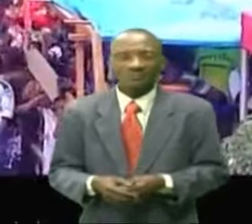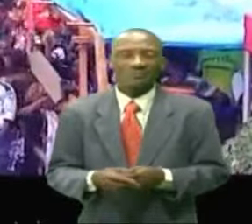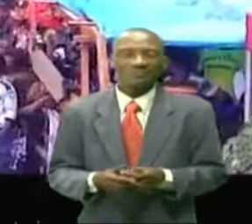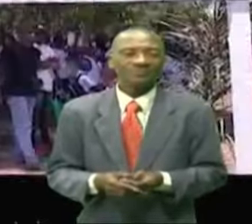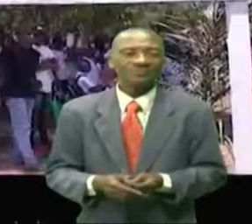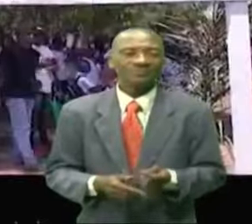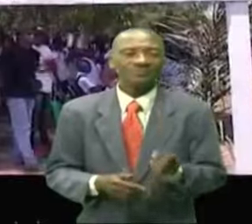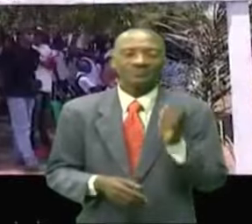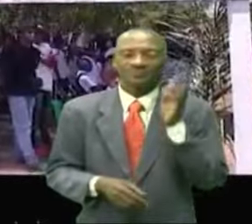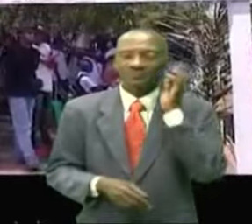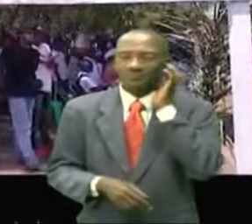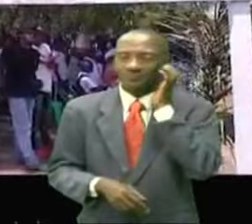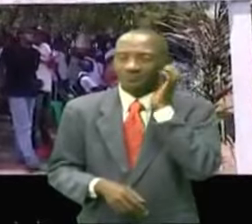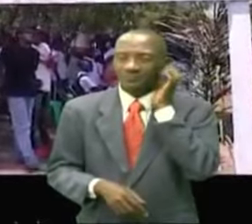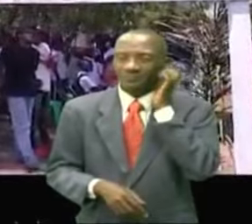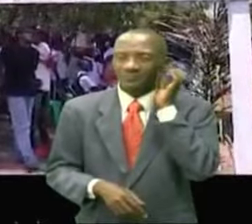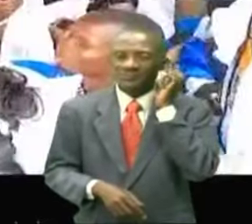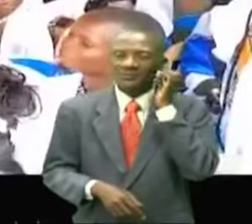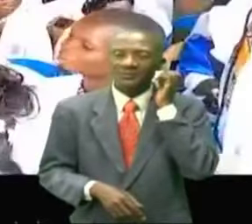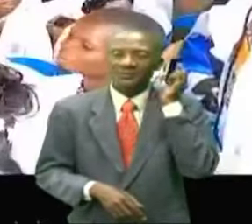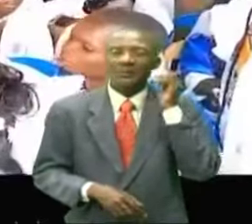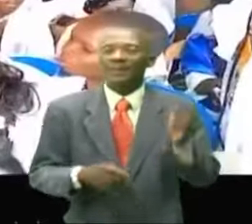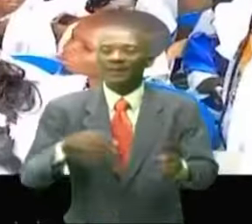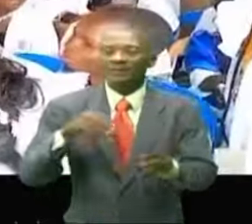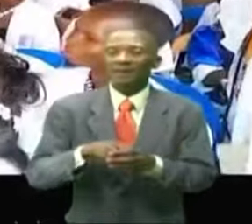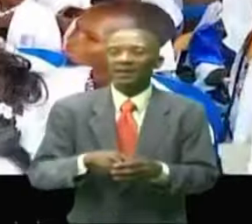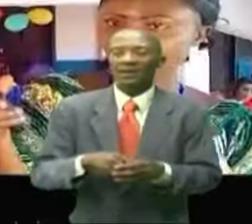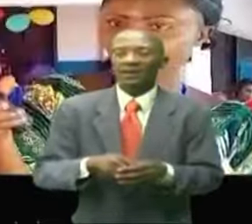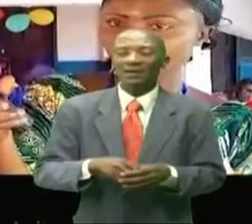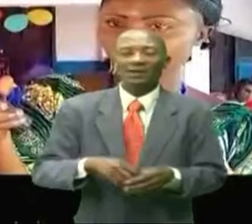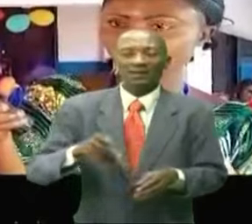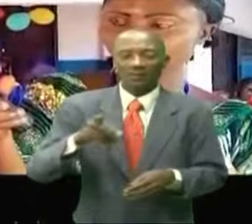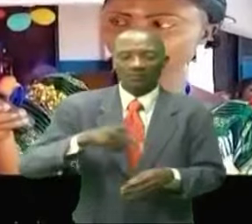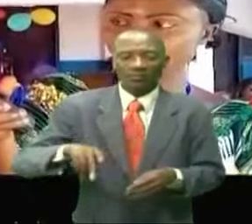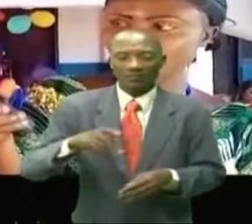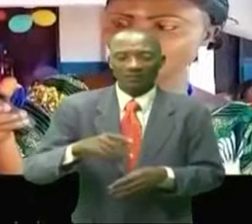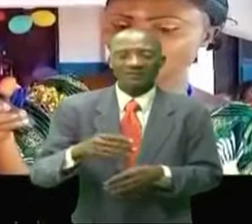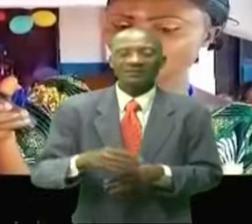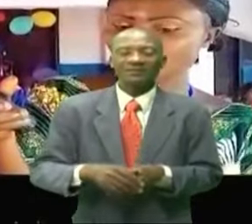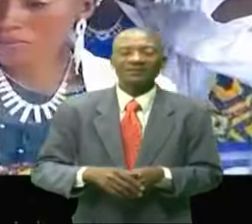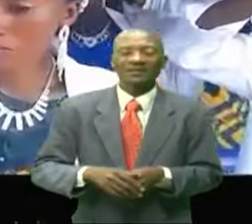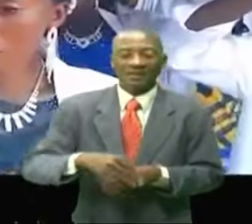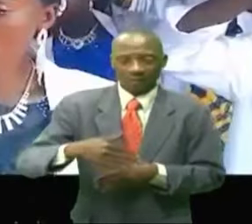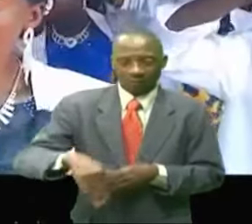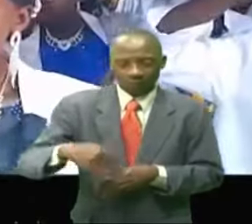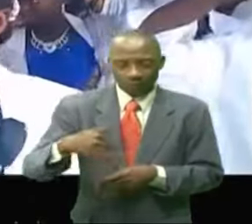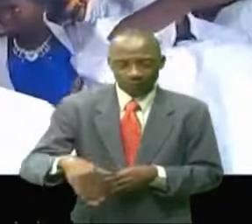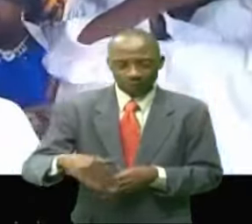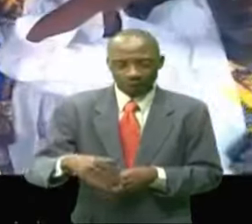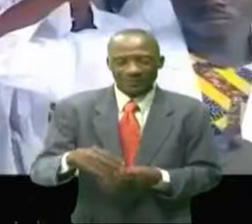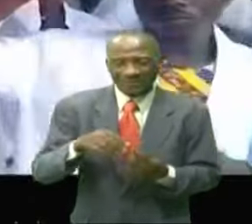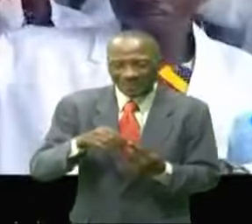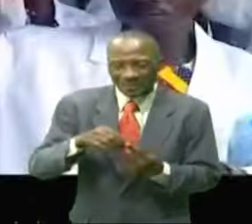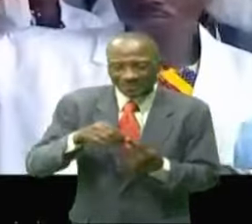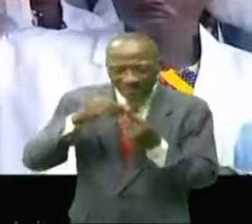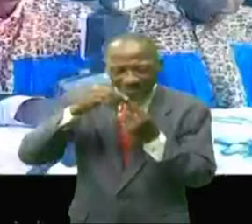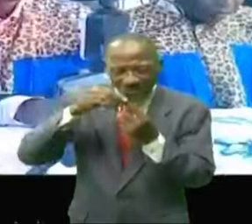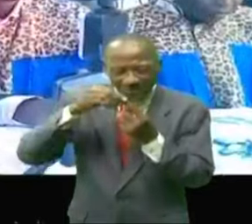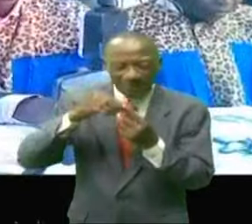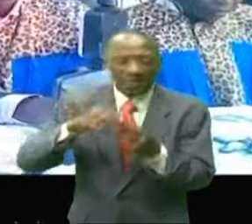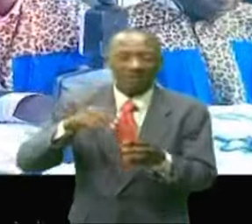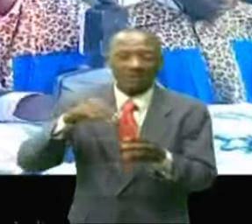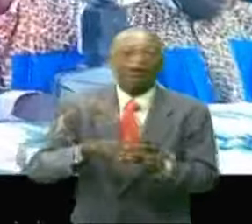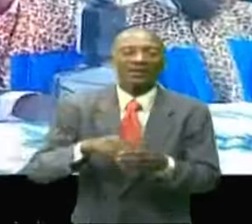a vibré au rythme de la cérémonie de remise de brevets aux 250 lauréats qui ont suivi la filière de technique